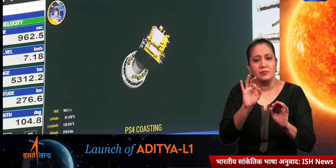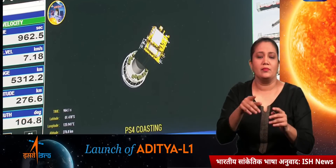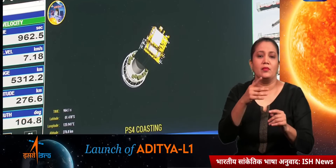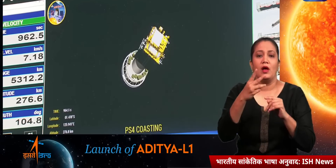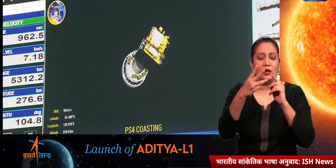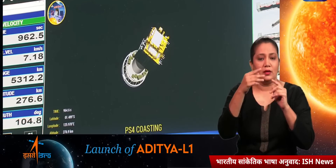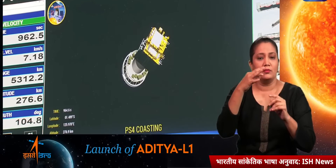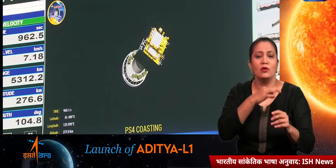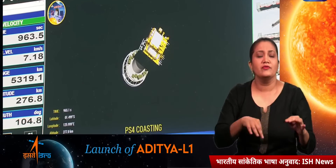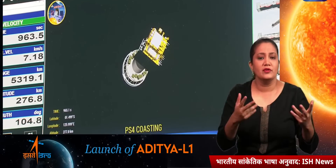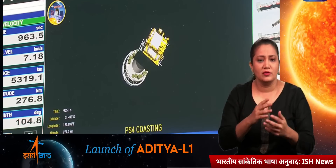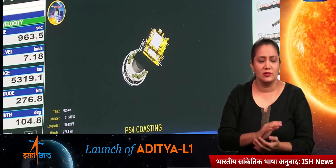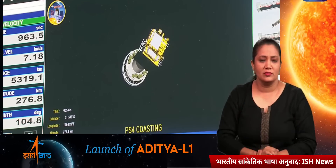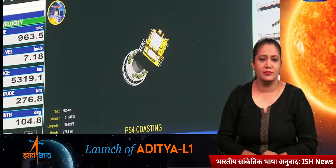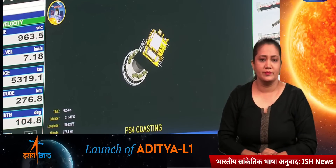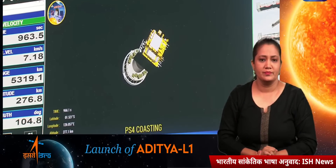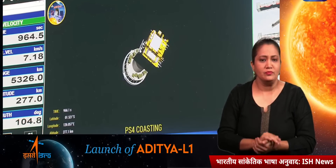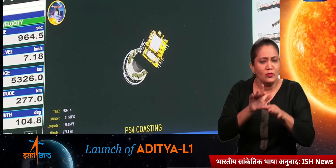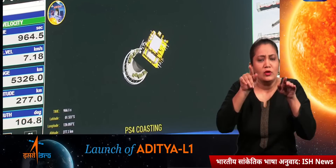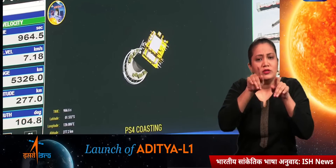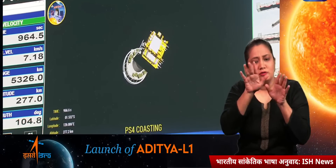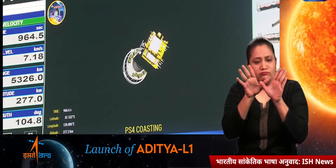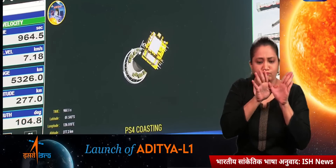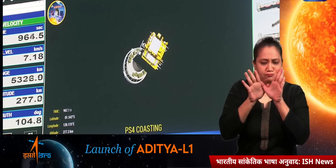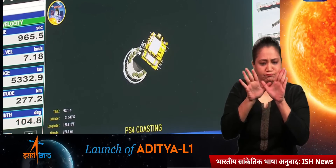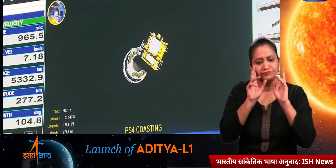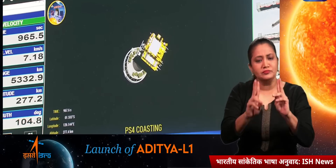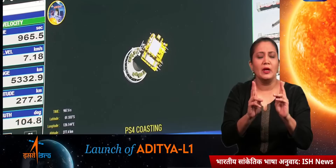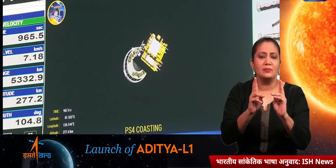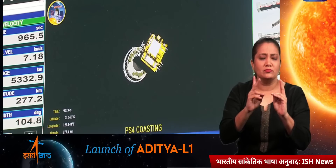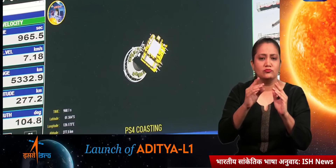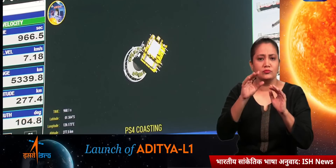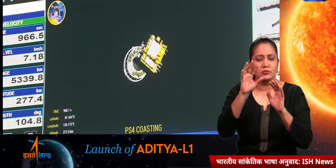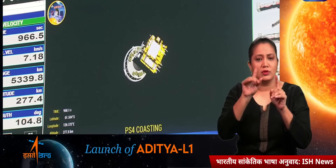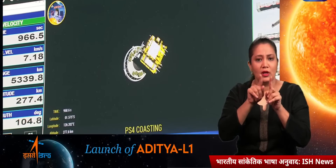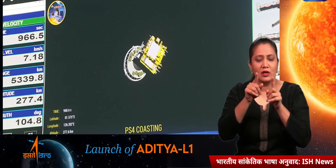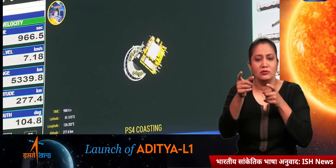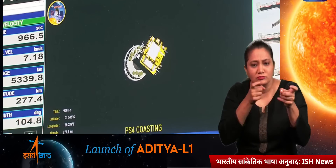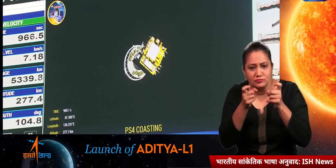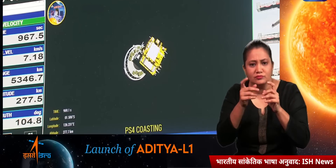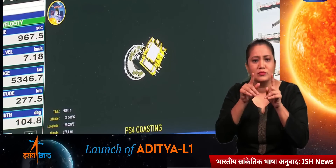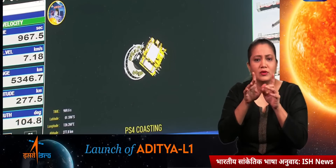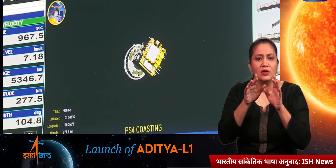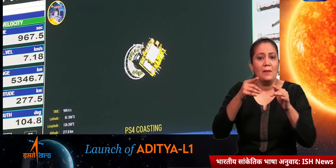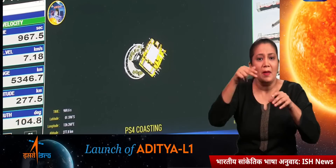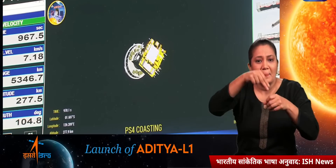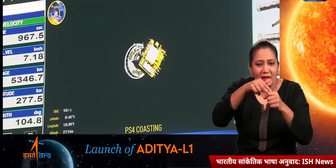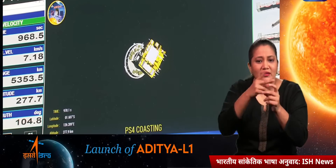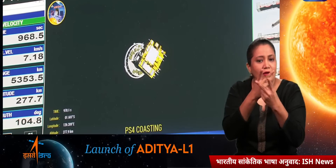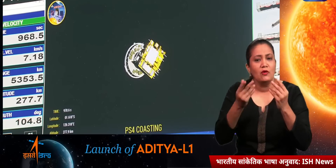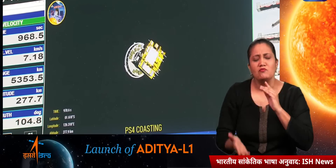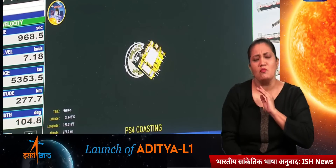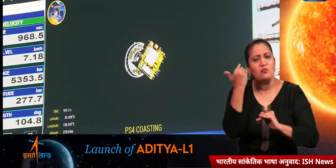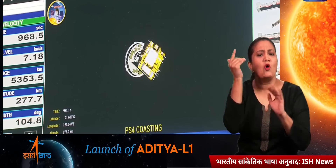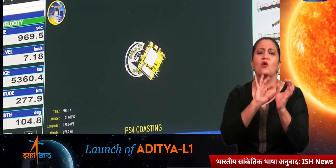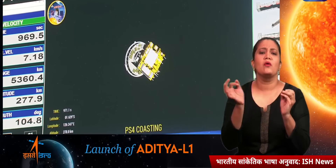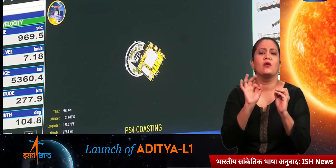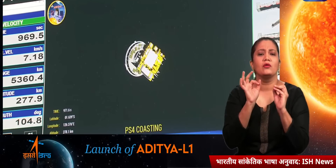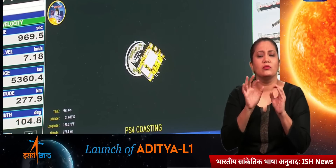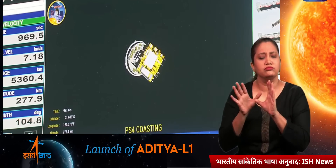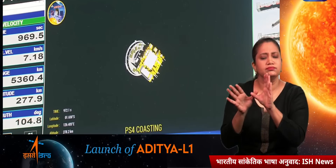है कि यहाँ उपग्रह लगभग स्थिर रहेगा और उपग्रह के अभिवृद्धि नियंत्रण के लिए अधिक ईंधन की आवश्यकता नहीं होगी।